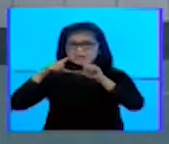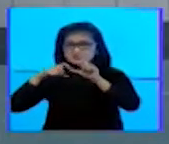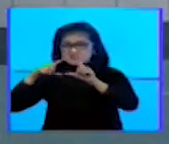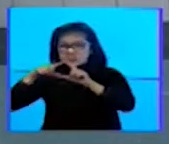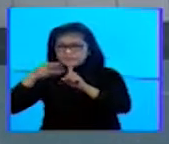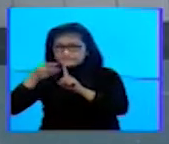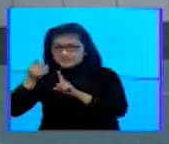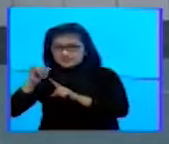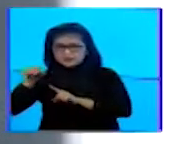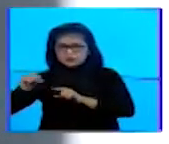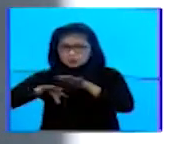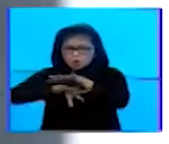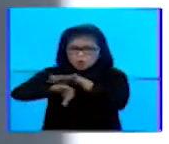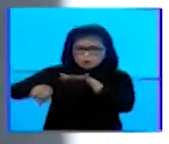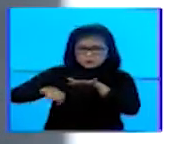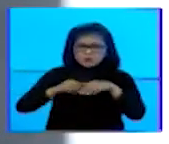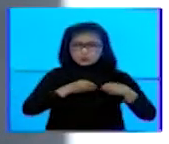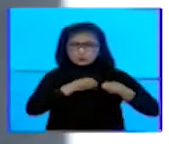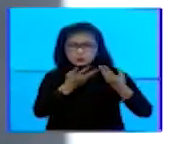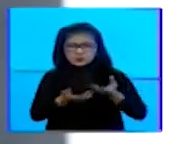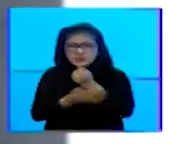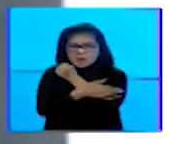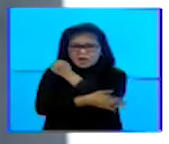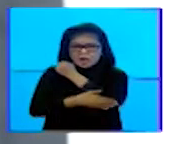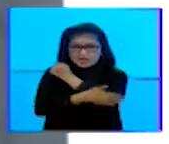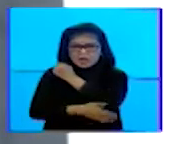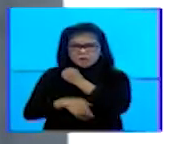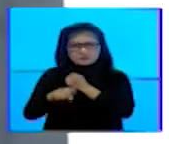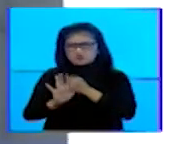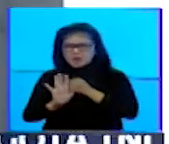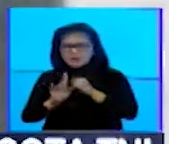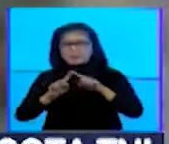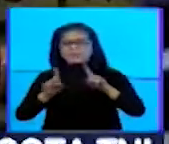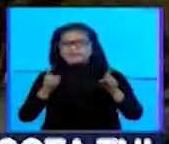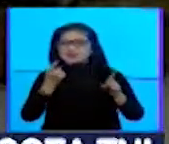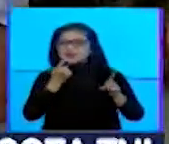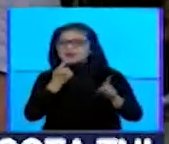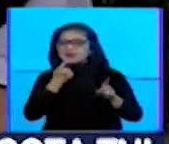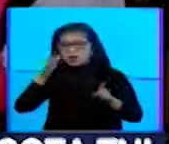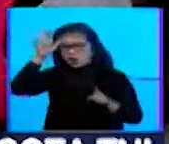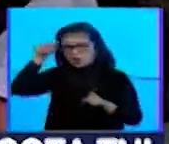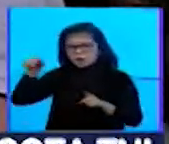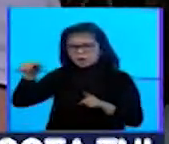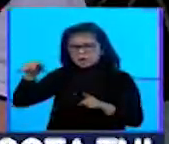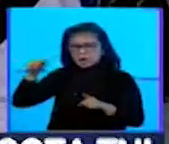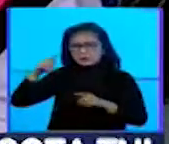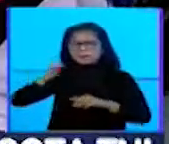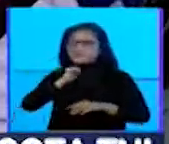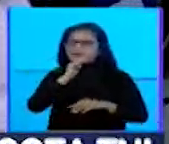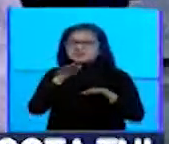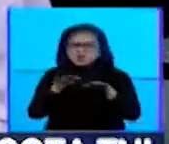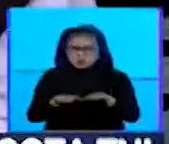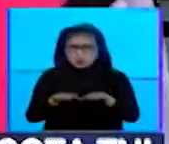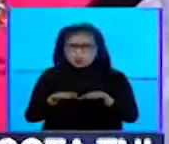Korupsi Asabri tidak hanya merugikan keuangan negara, namun juga menyangkut nasib para pensiunan anggota TNI Polri. Lantas